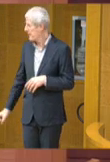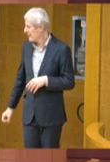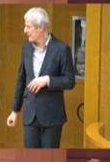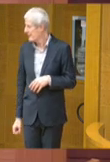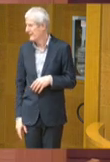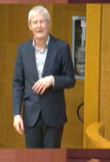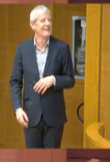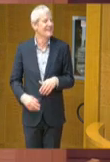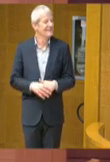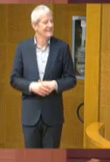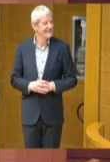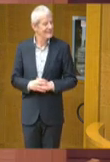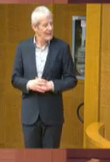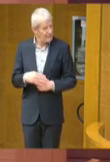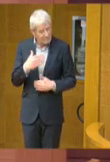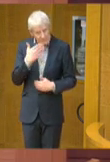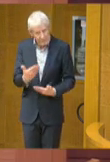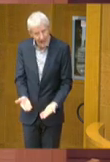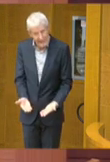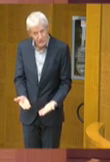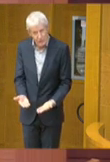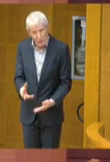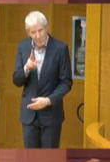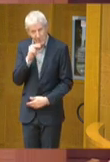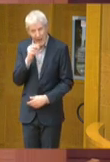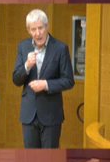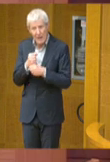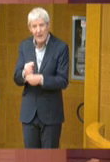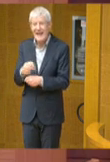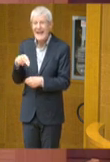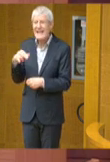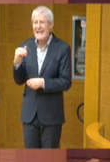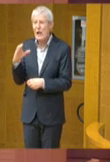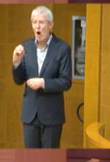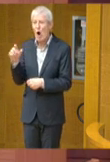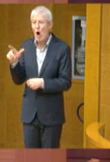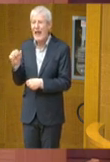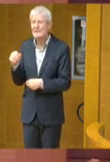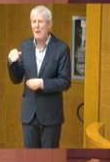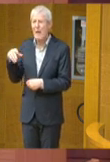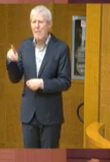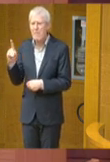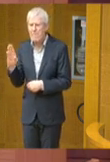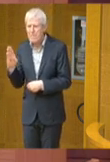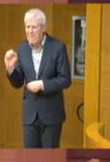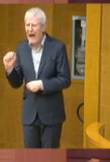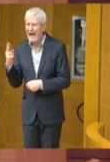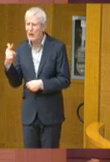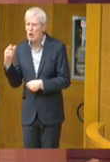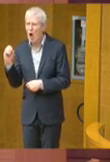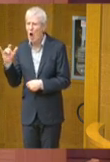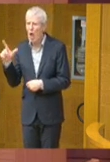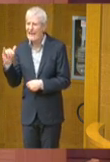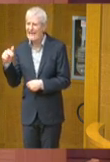Grazie, grazie Presidente. Lascerei ora la parola a Nicolas Marzolino, in rappresentanza